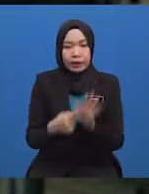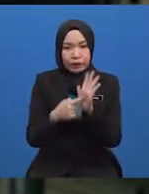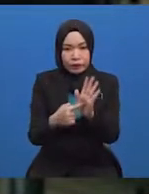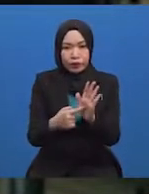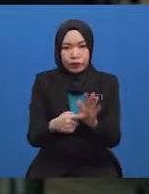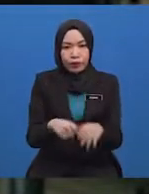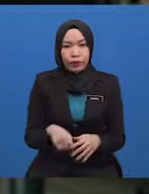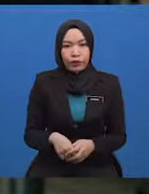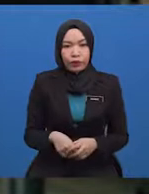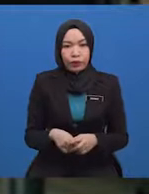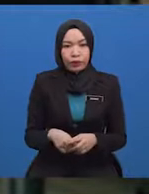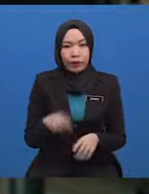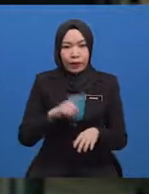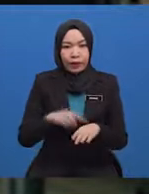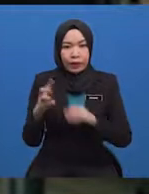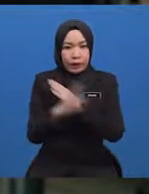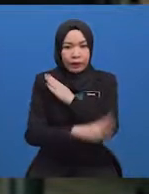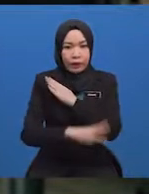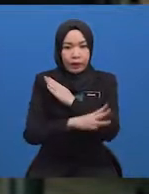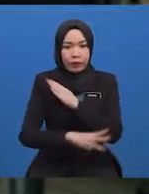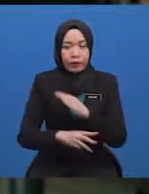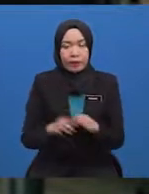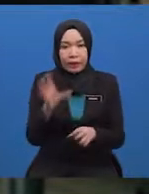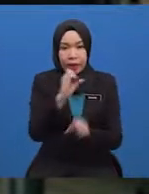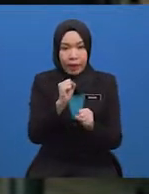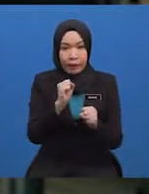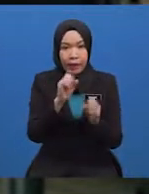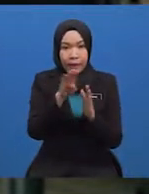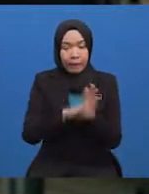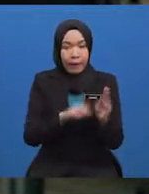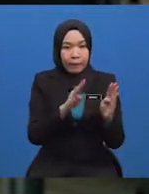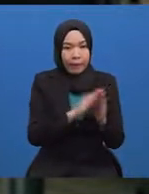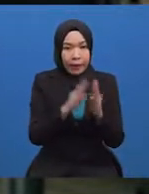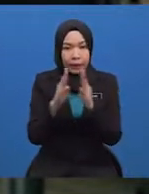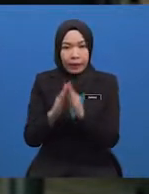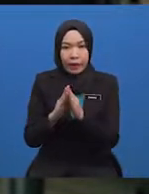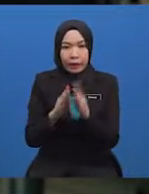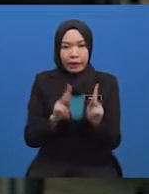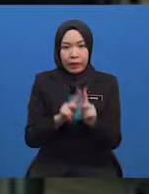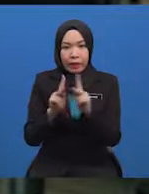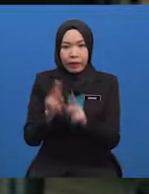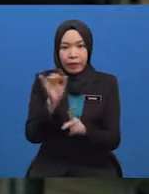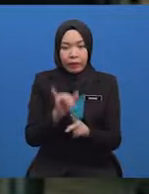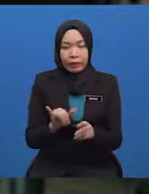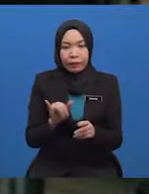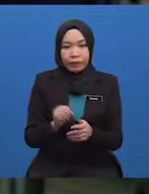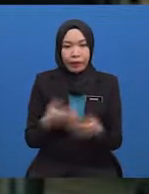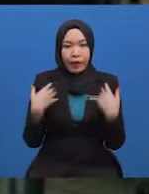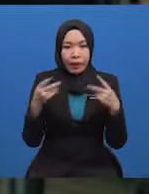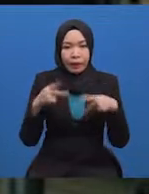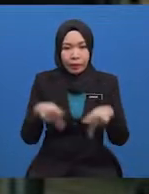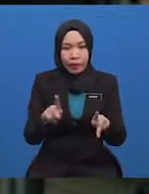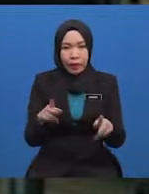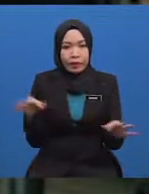wilayah, membandarkan pekan yang berpotensi, mewujudkan bandar industri sesuai